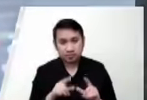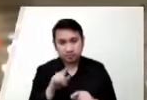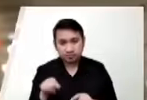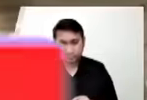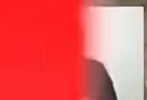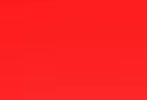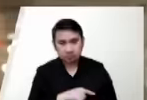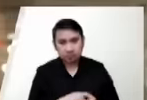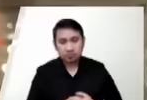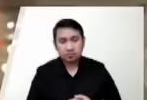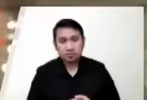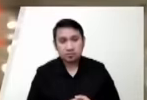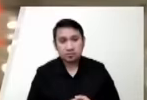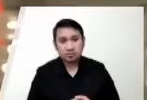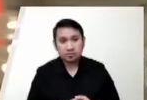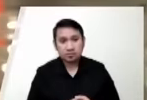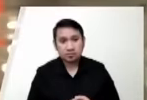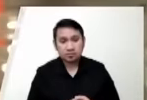Panganiban Perez. Tina.